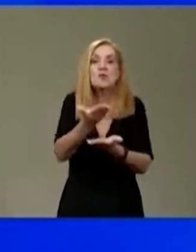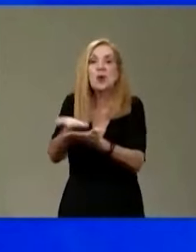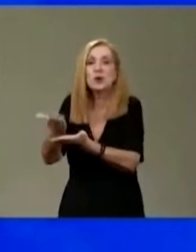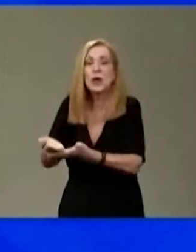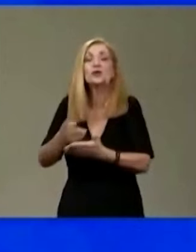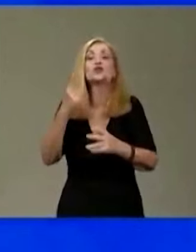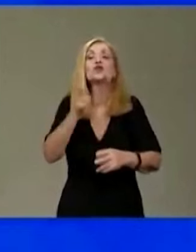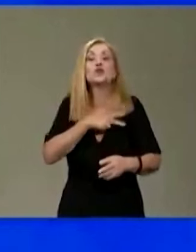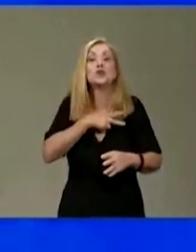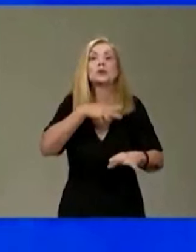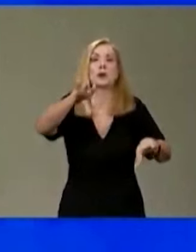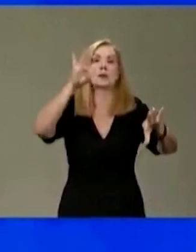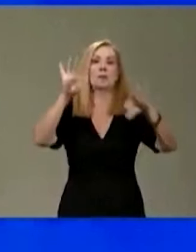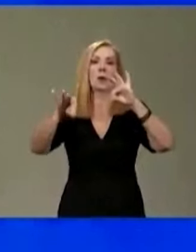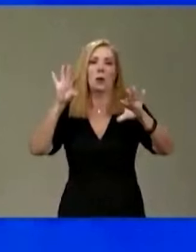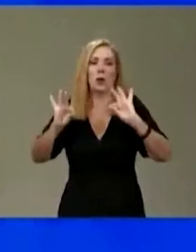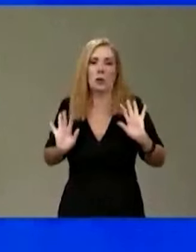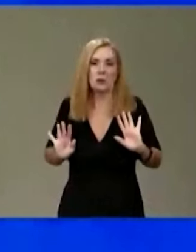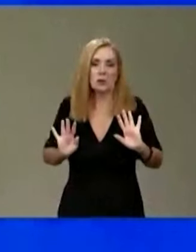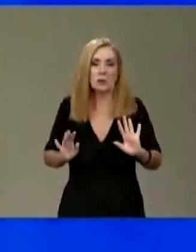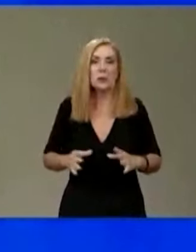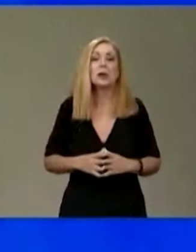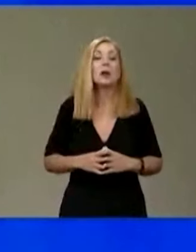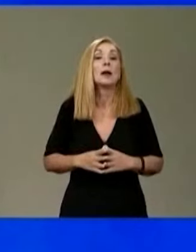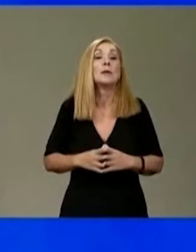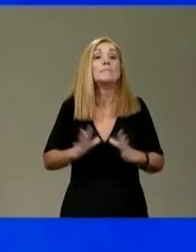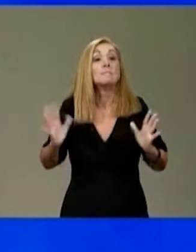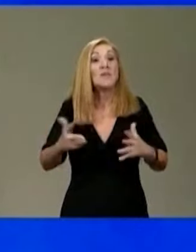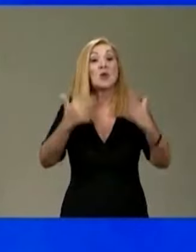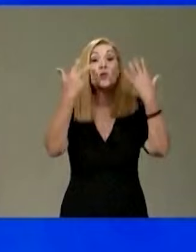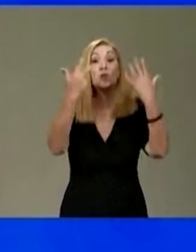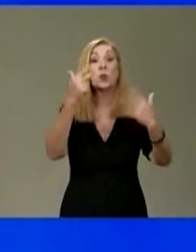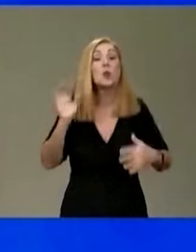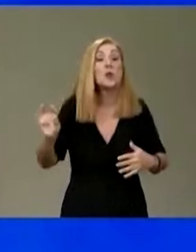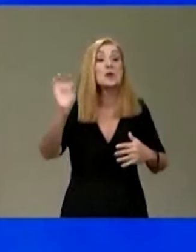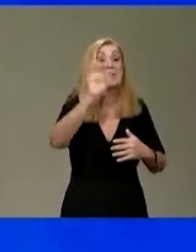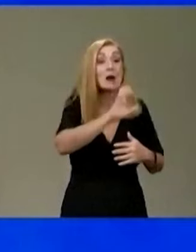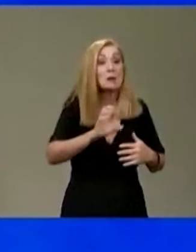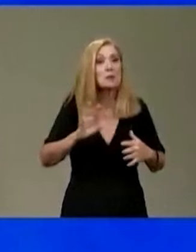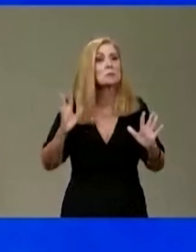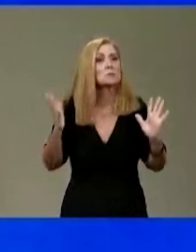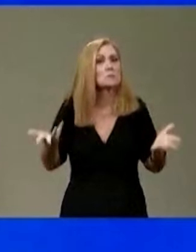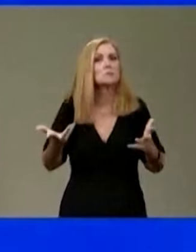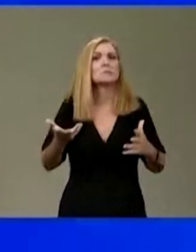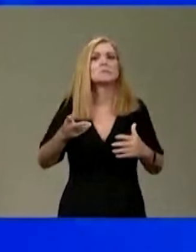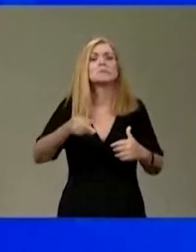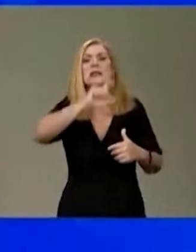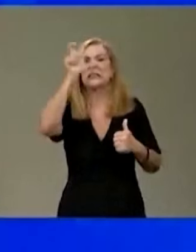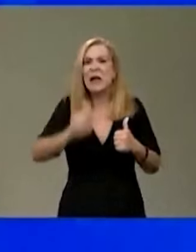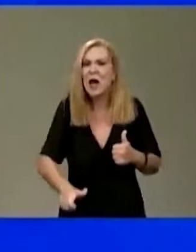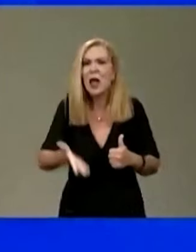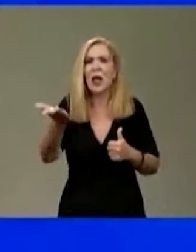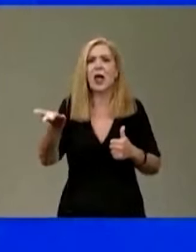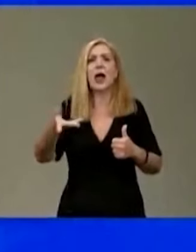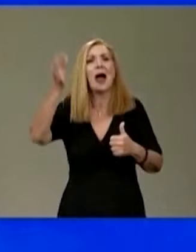dhe ndryshme, me një ekonomi që përpërpikej të rrimë këmbi, por nevojat aktuale ka ndryshuar. Ajo që kërkohet tani është intensiteti i